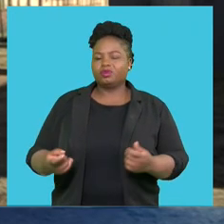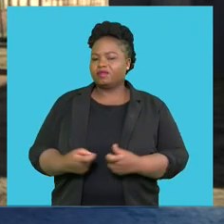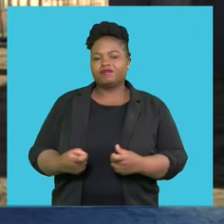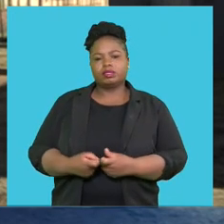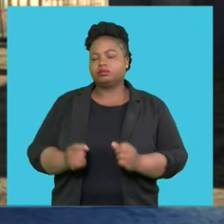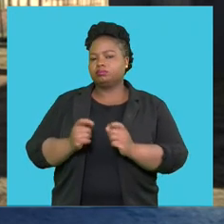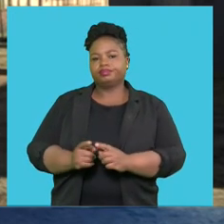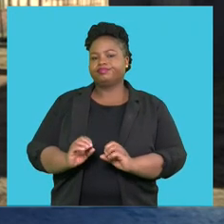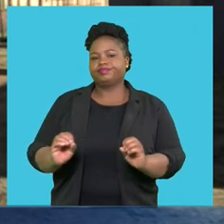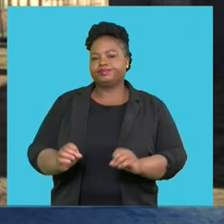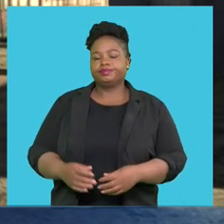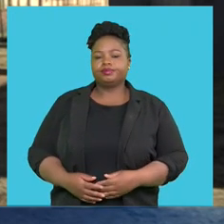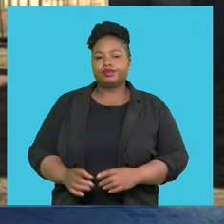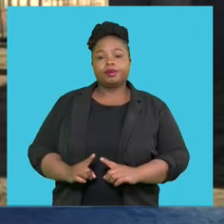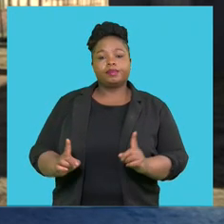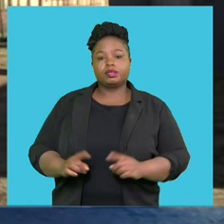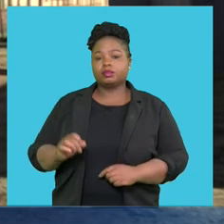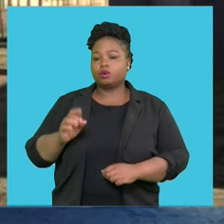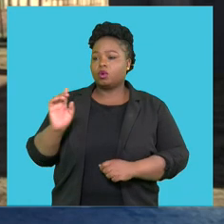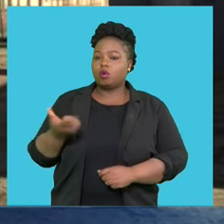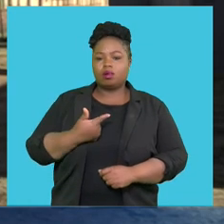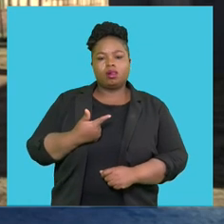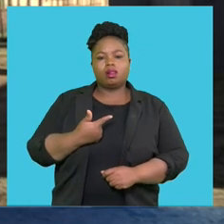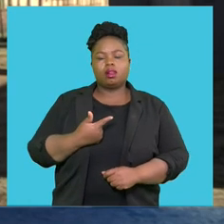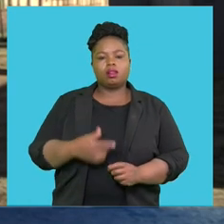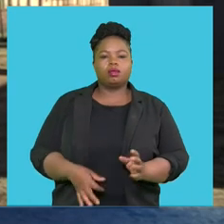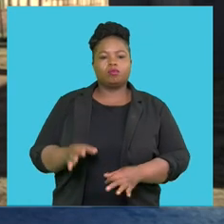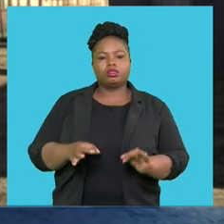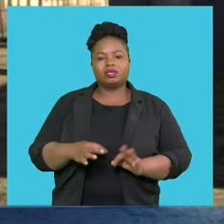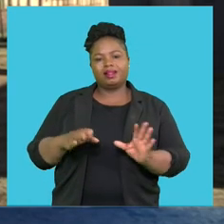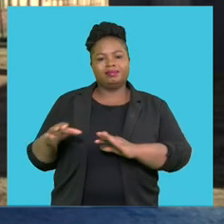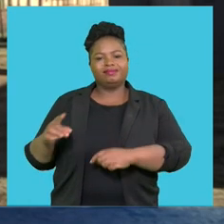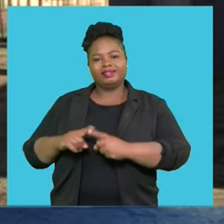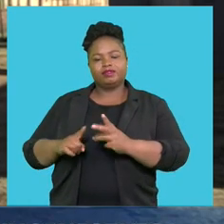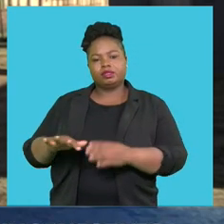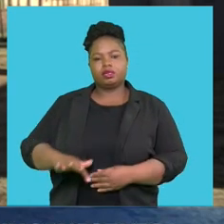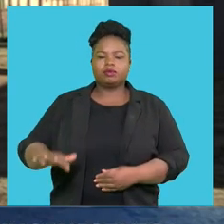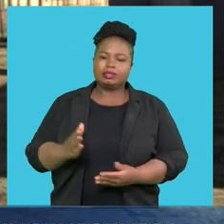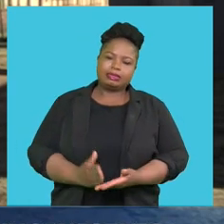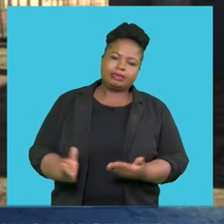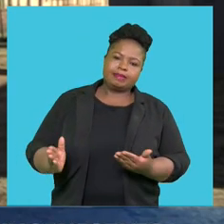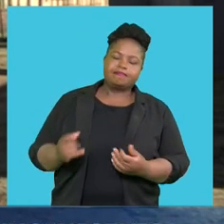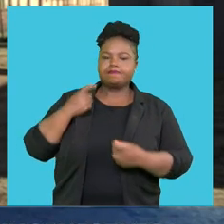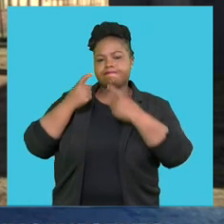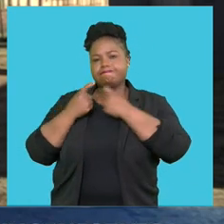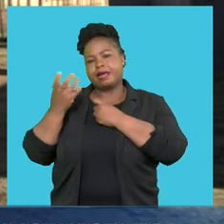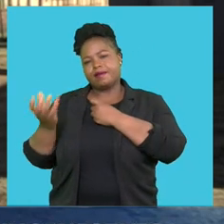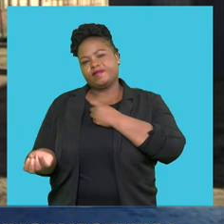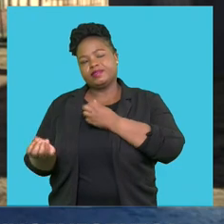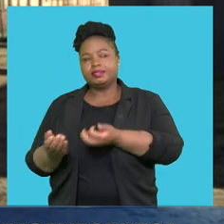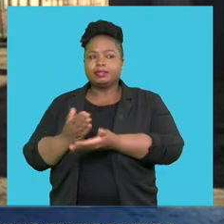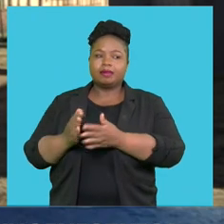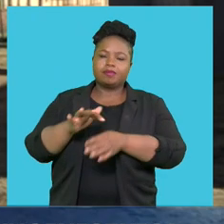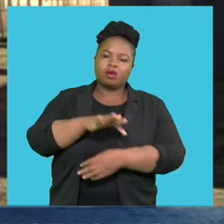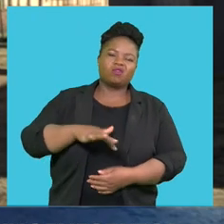kokhetho. Kodwa iy'nhlangano zonke endaweni ethile nethile khona abaney'khalo kwezinye iy'ndawo